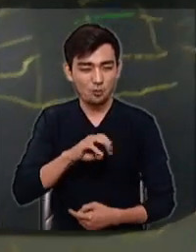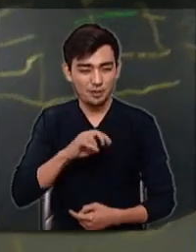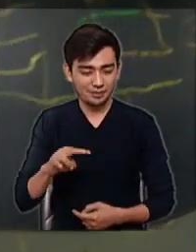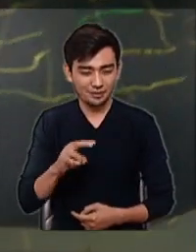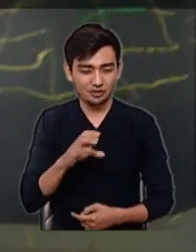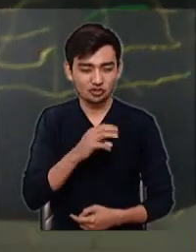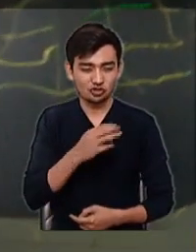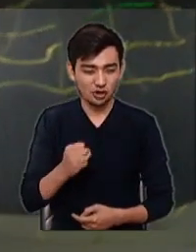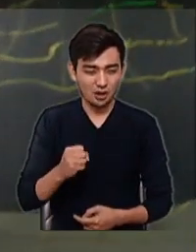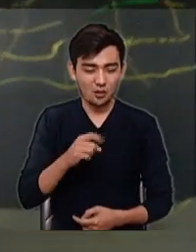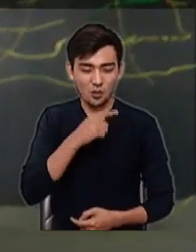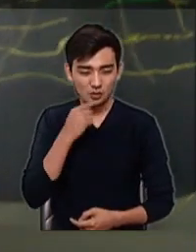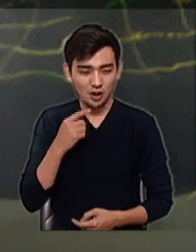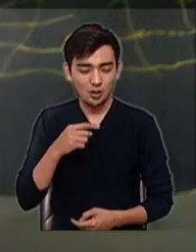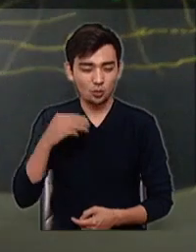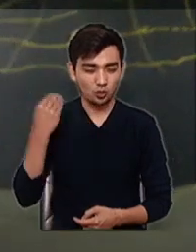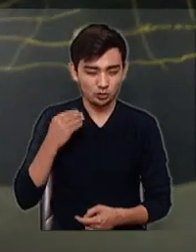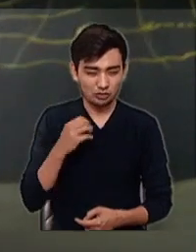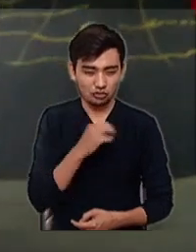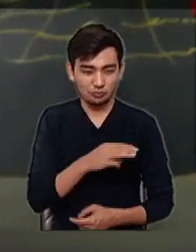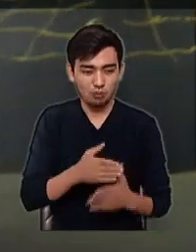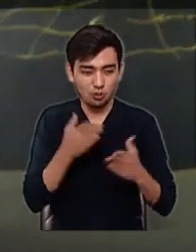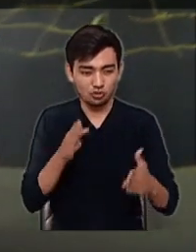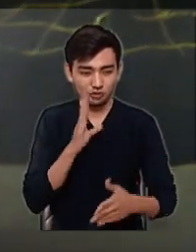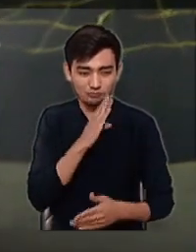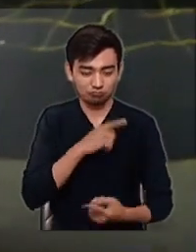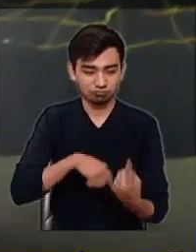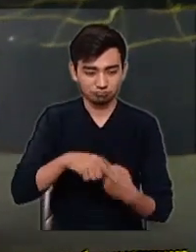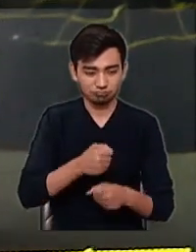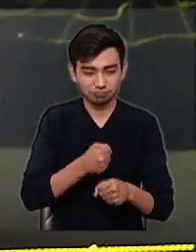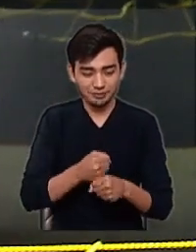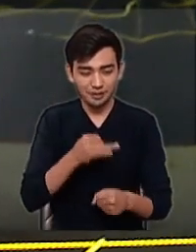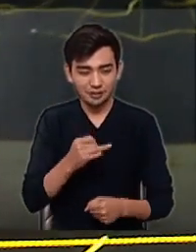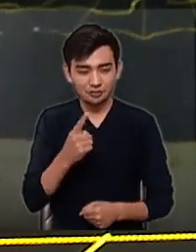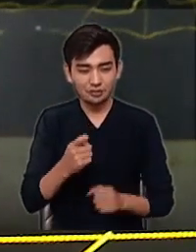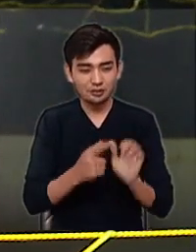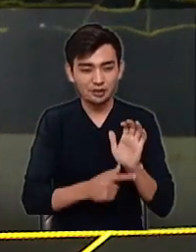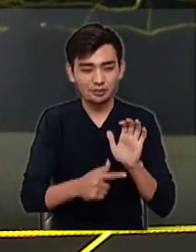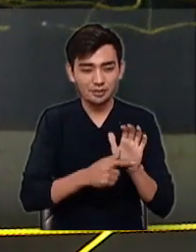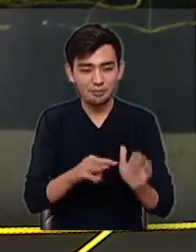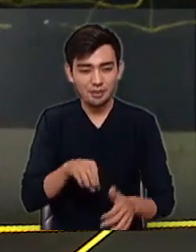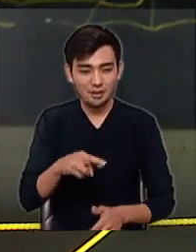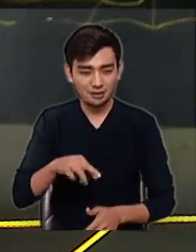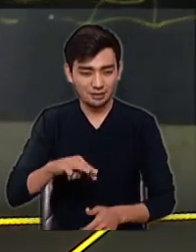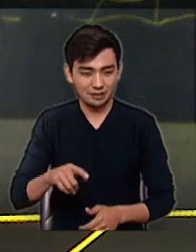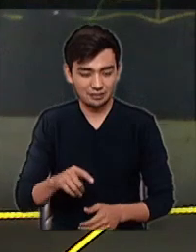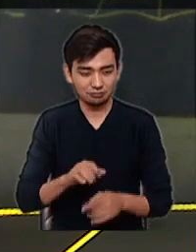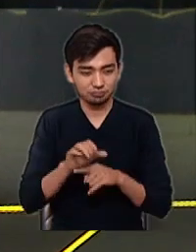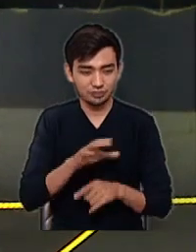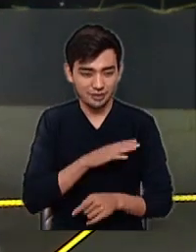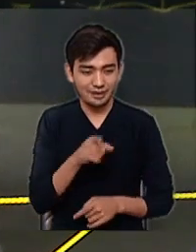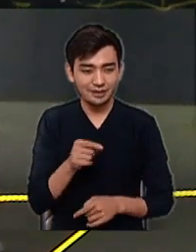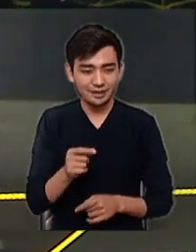и Турцию в этом году для трудоустройства дам из бюджета выделят более 177 млрд тенге эти деньги